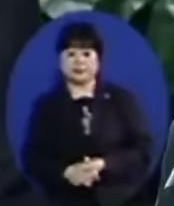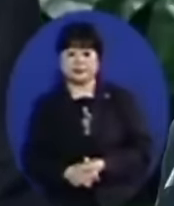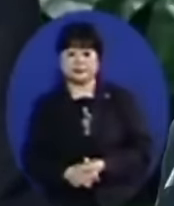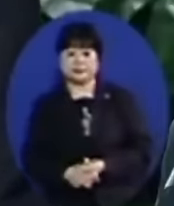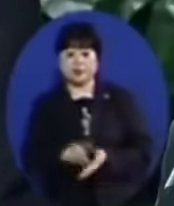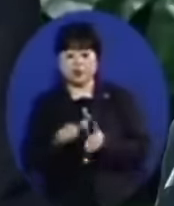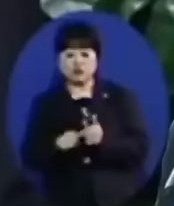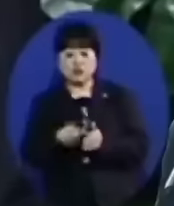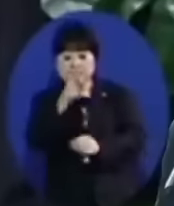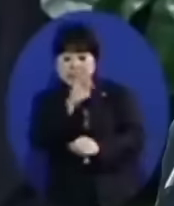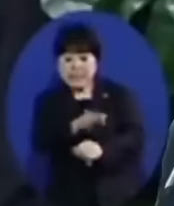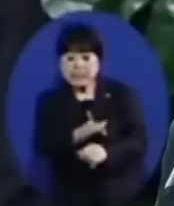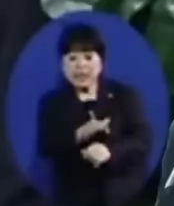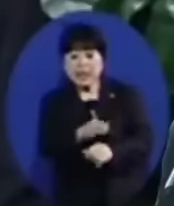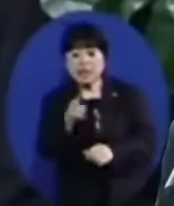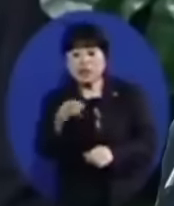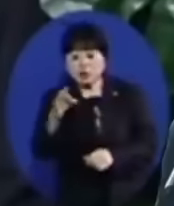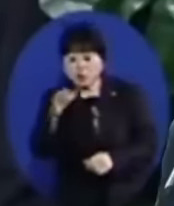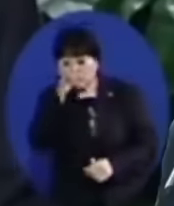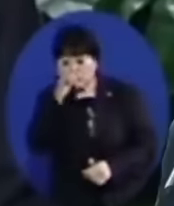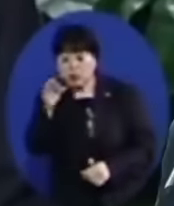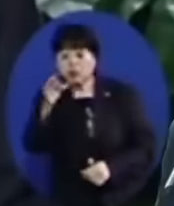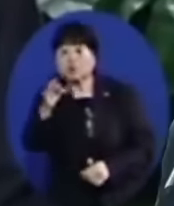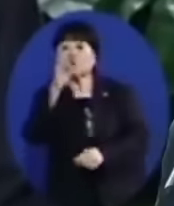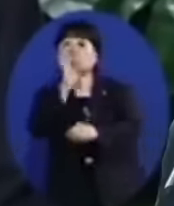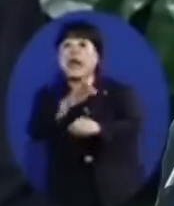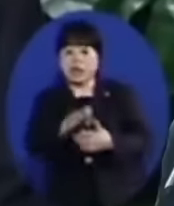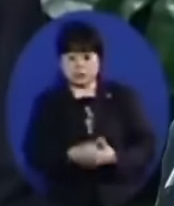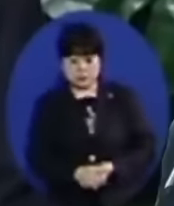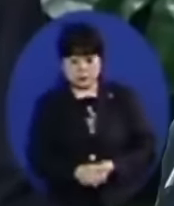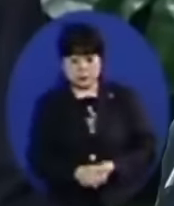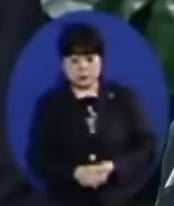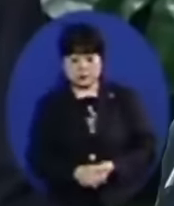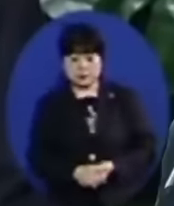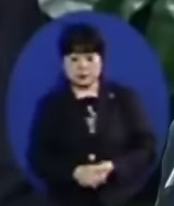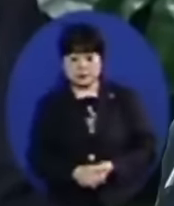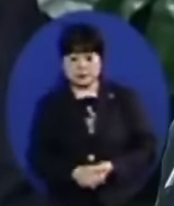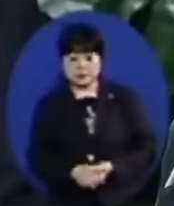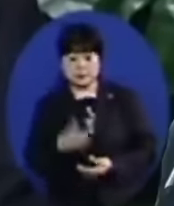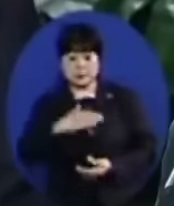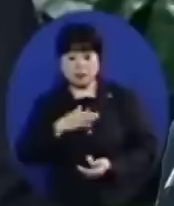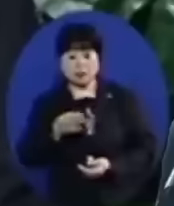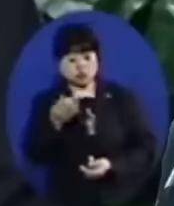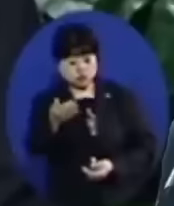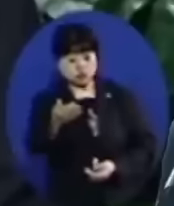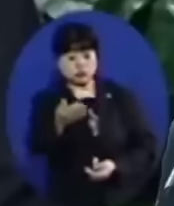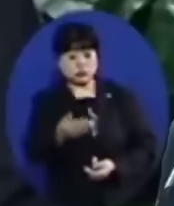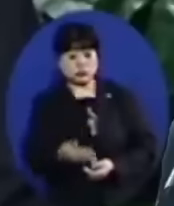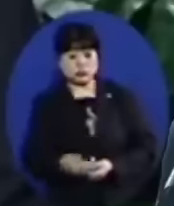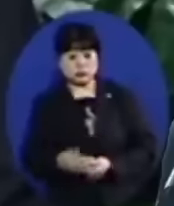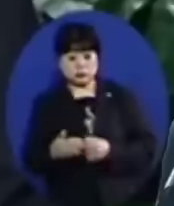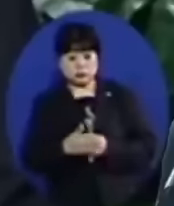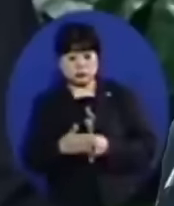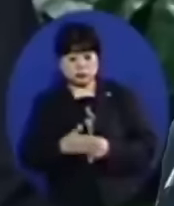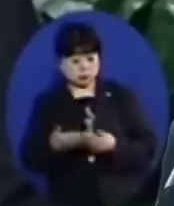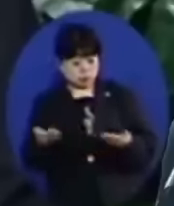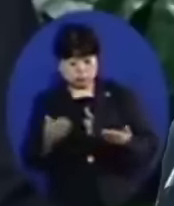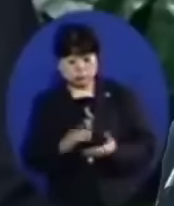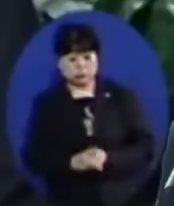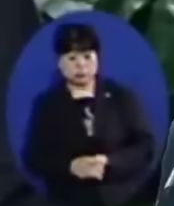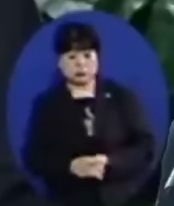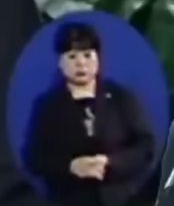물건을 사는데 너 돈 있지 않냐? 너 돈으로 살아. 내가 도와줄 필요 없다 그 말로 같은